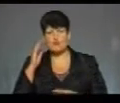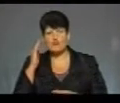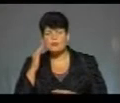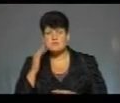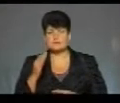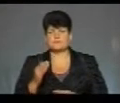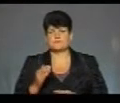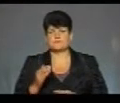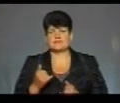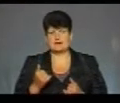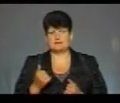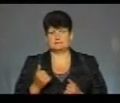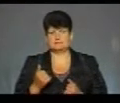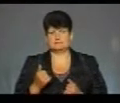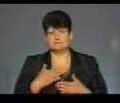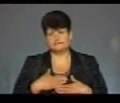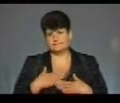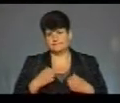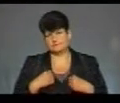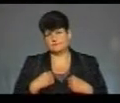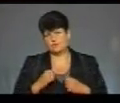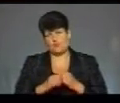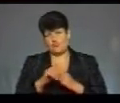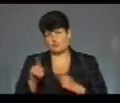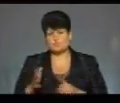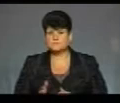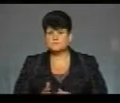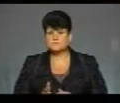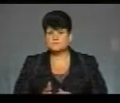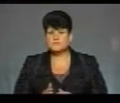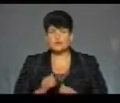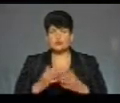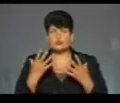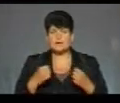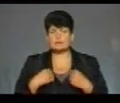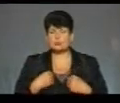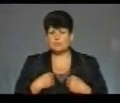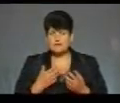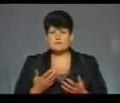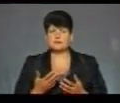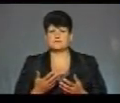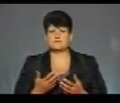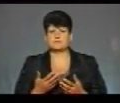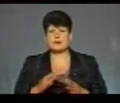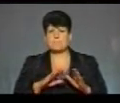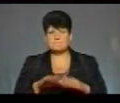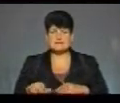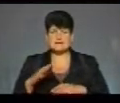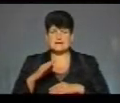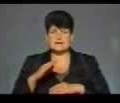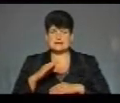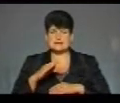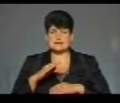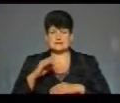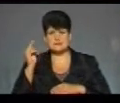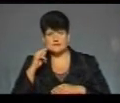для гігієнічних потреб кожного військовослужбовця. Для щоденної помивки особового складу, тобто після занять, прийняття